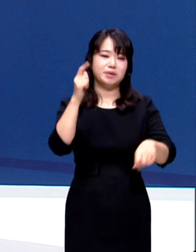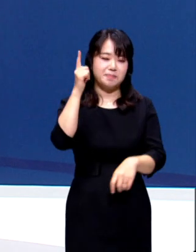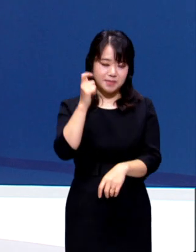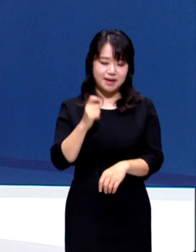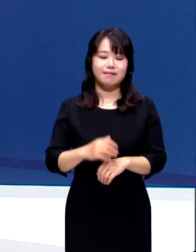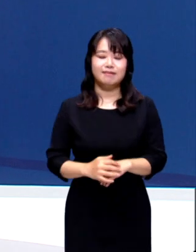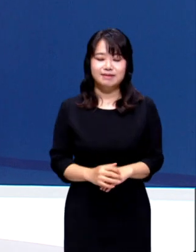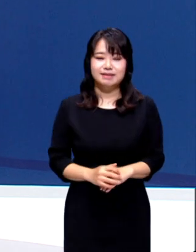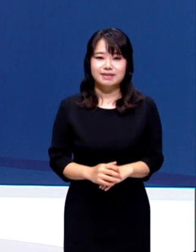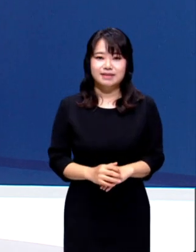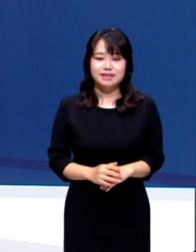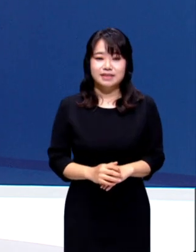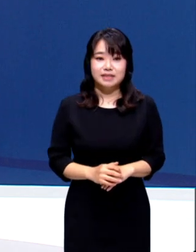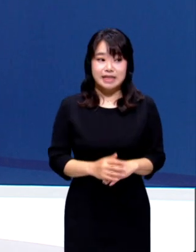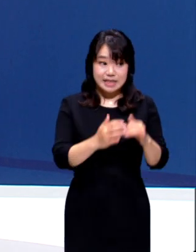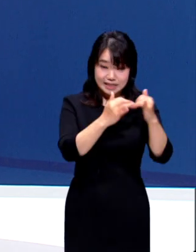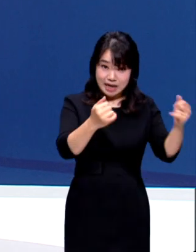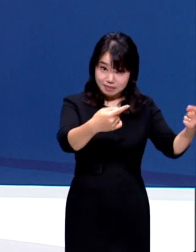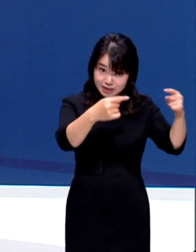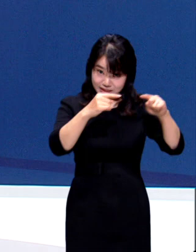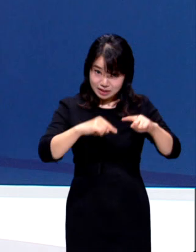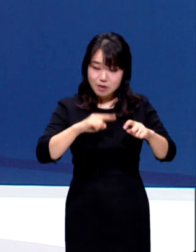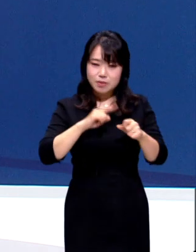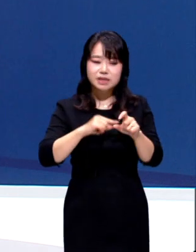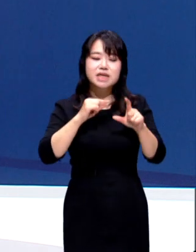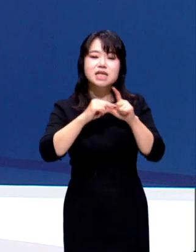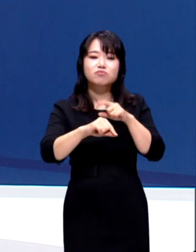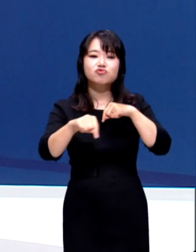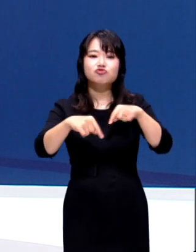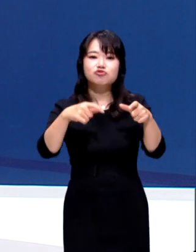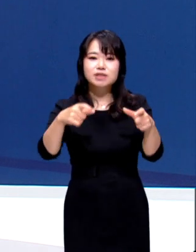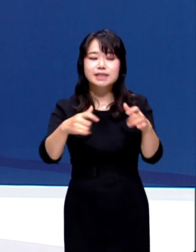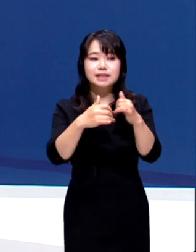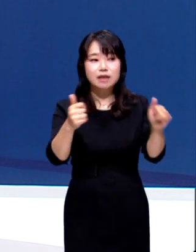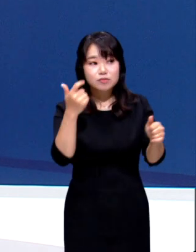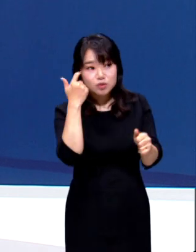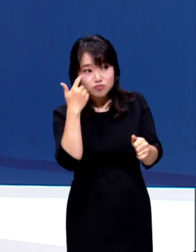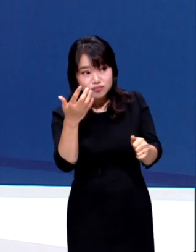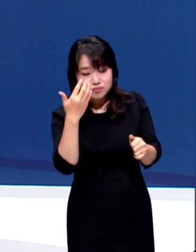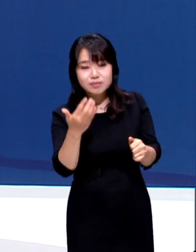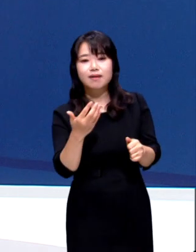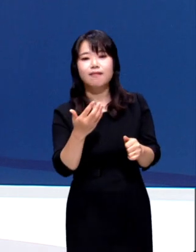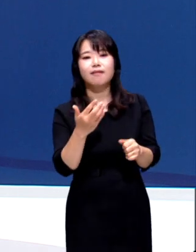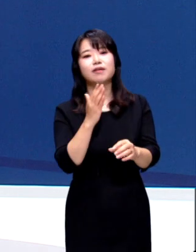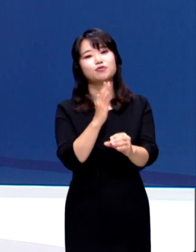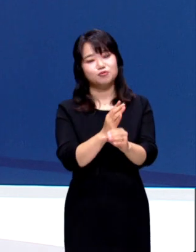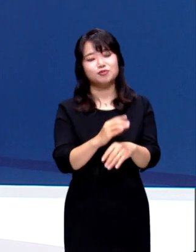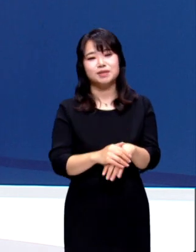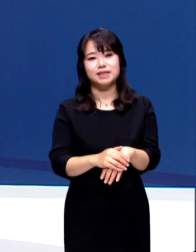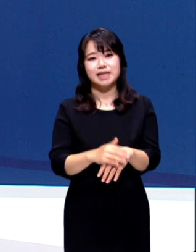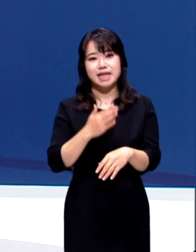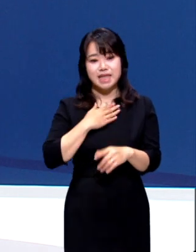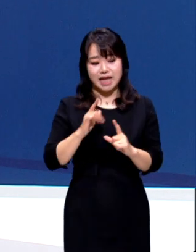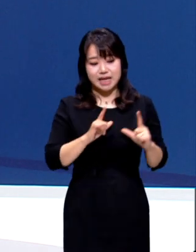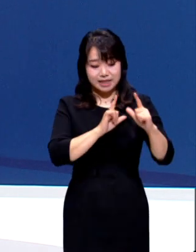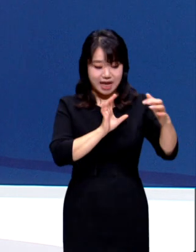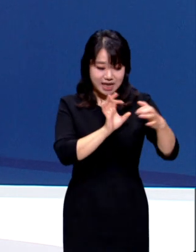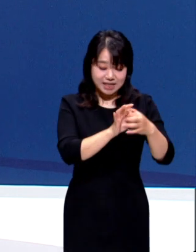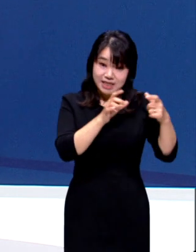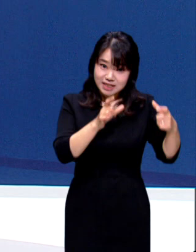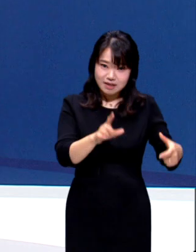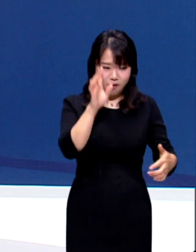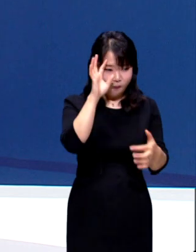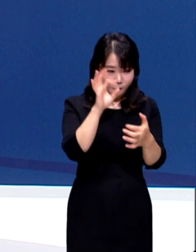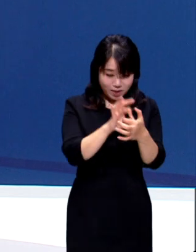진행될 예정입니다. 주민들의 참여를 위해 일부 자치구는 주민 의견도 접수를 하고 있는데요. 내가 살고 있는 지역에 좀